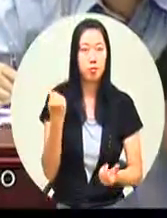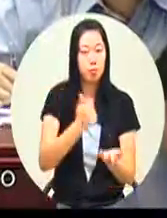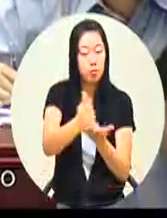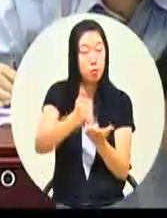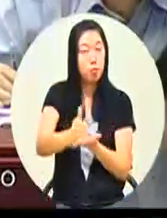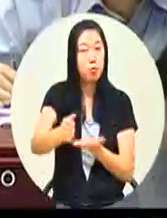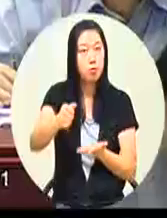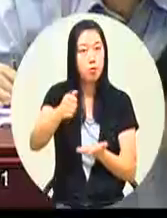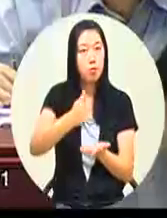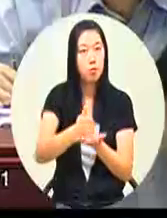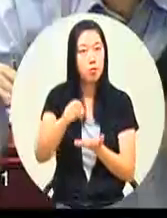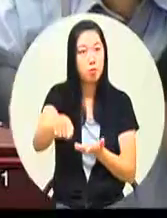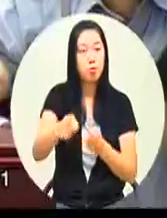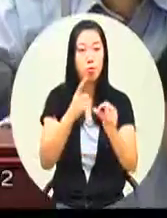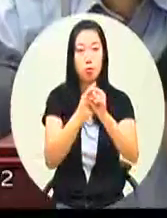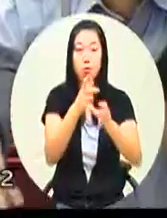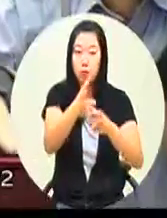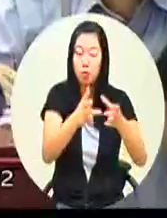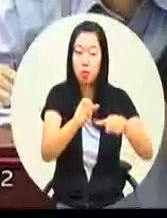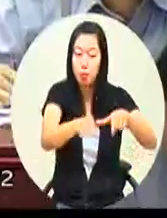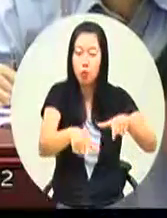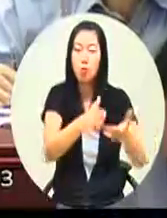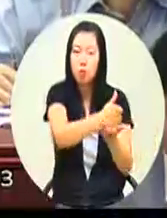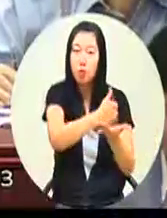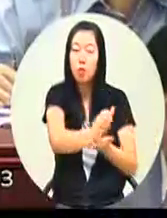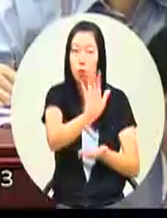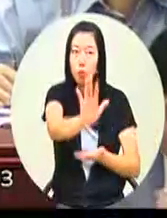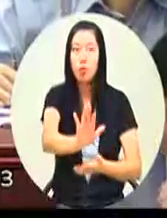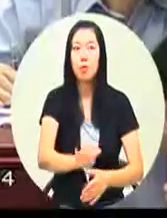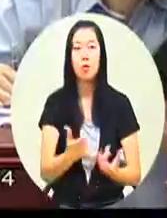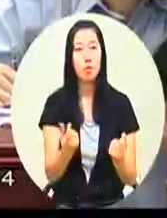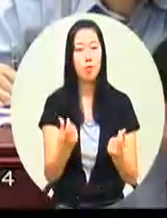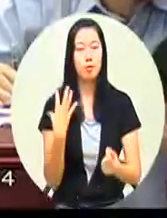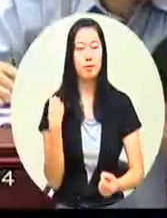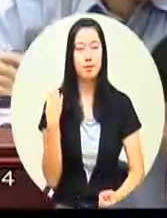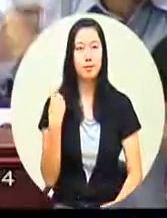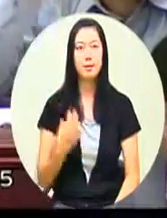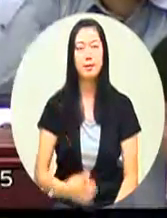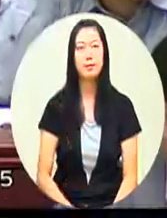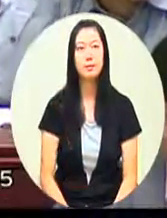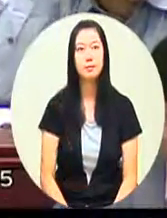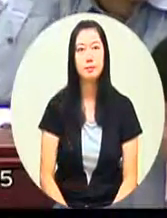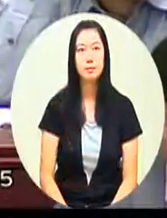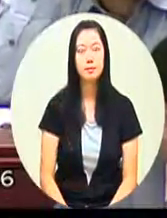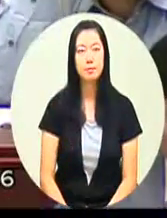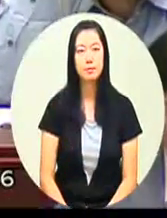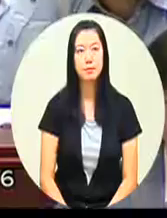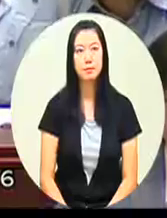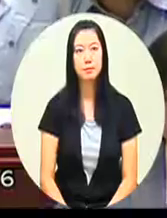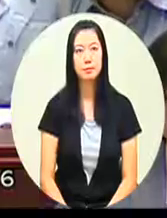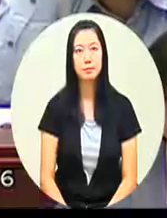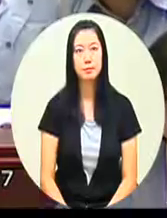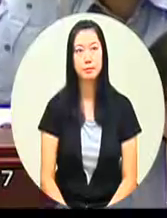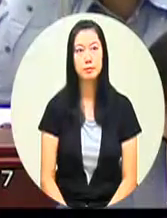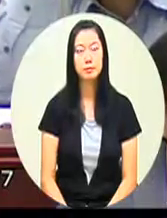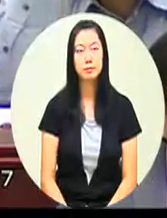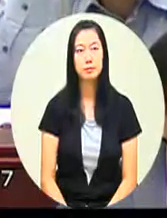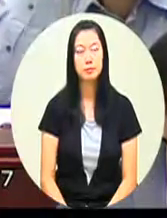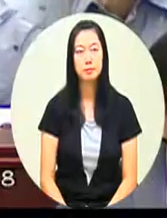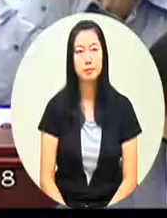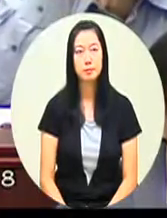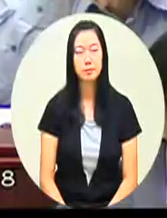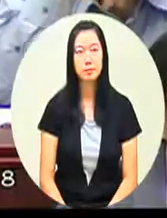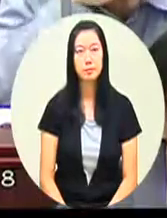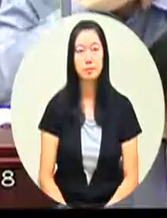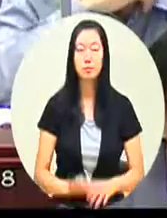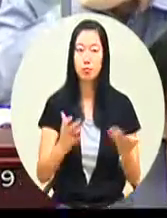我们那个中油的，因为那个区域里面的那个供水还是有继续在使用。 供给量多少？ 它